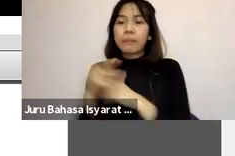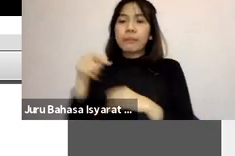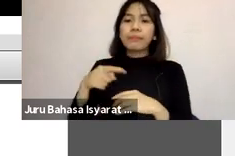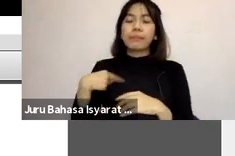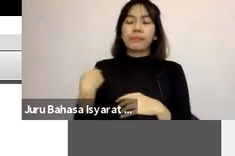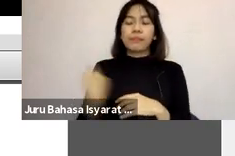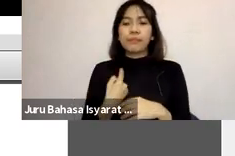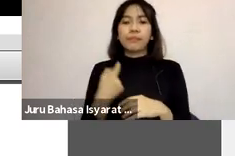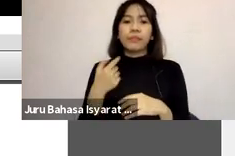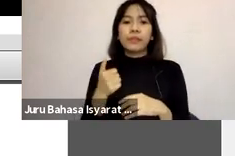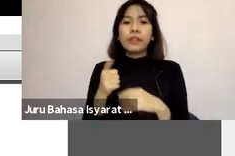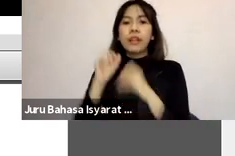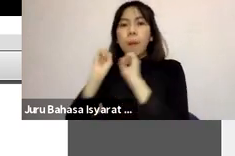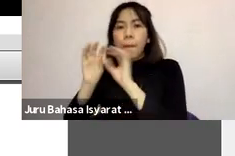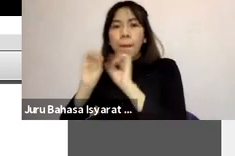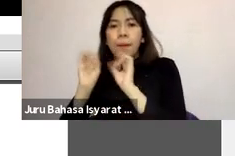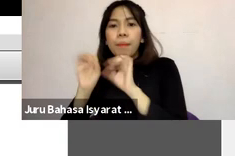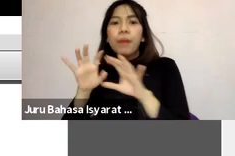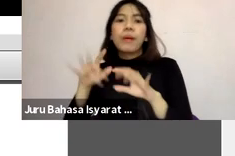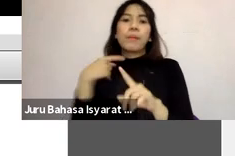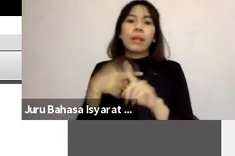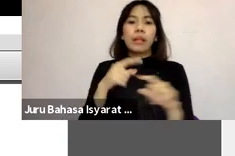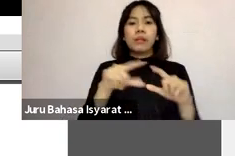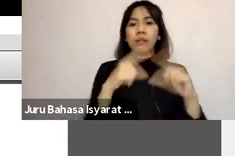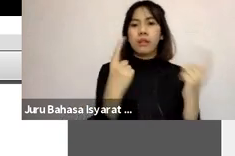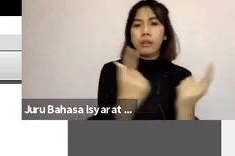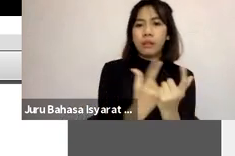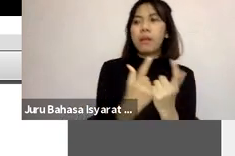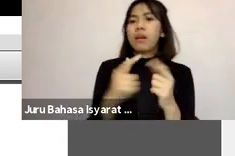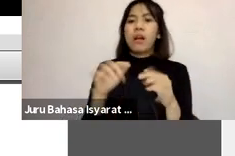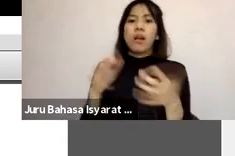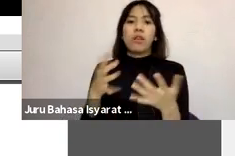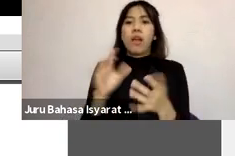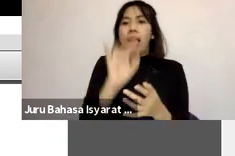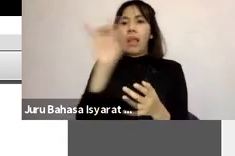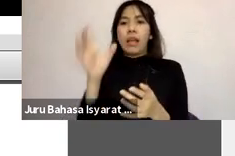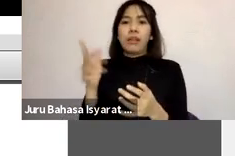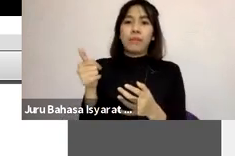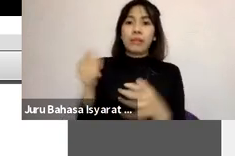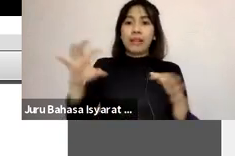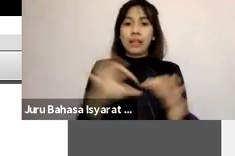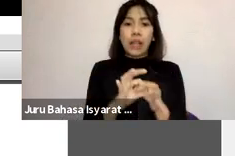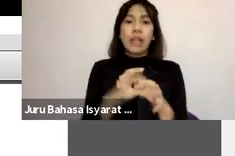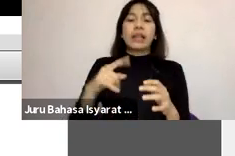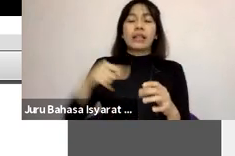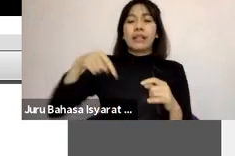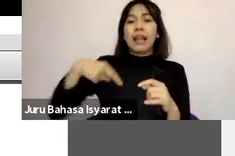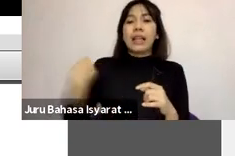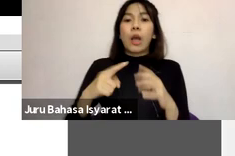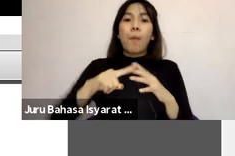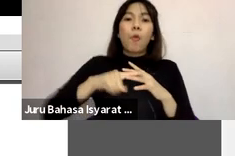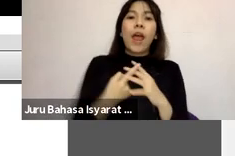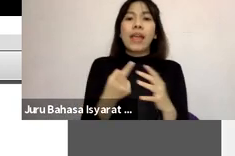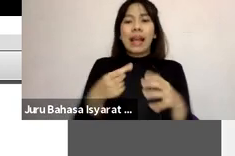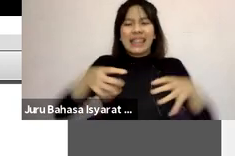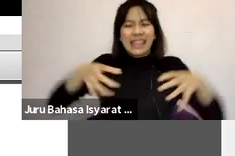kami mengapresiasi Apa yang dilakukan oleh lembaga atau person yang lain dari yang kecil kita mulai untuk kemudian